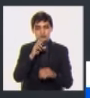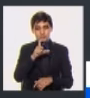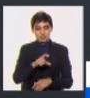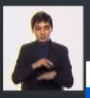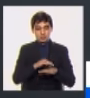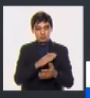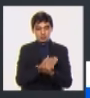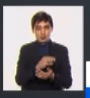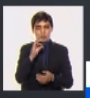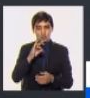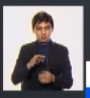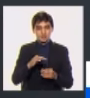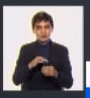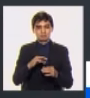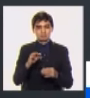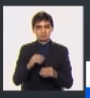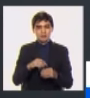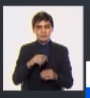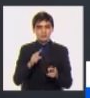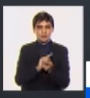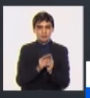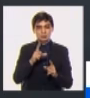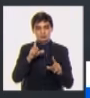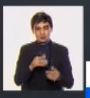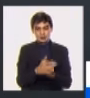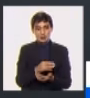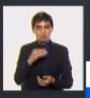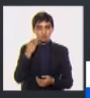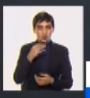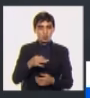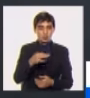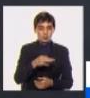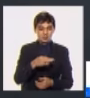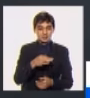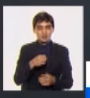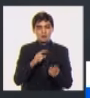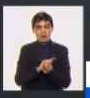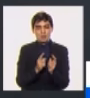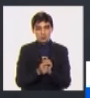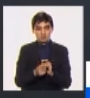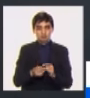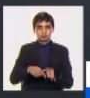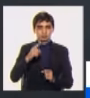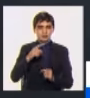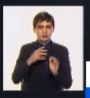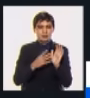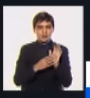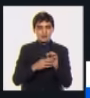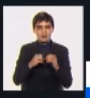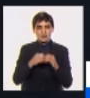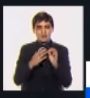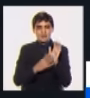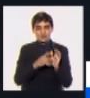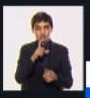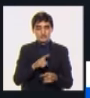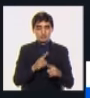но в процентном соотношении динамика пошла вниз а вот в туркестанской области наоборот наблюдается рост + 19